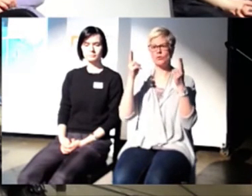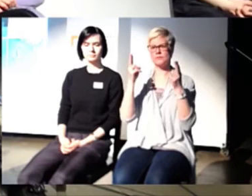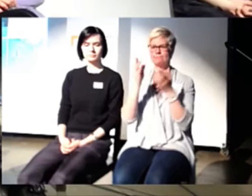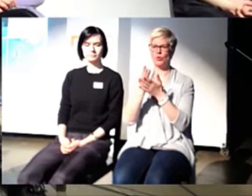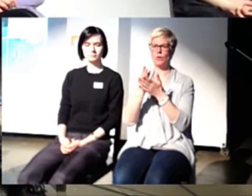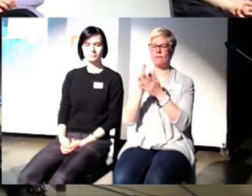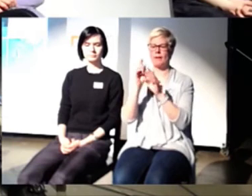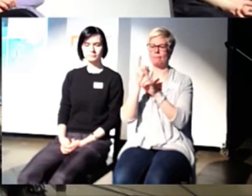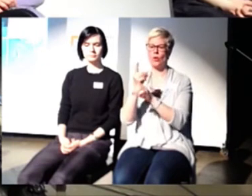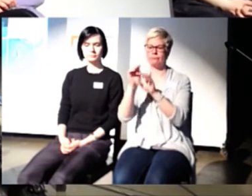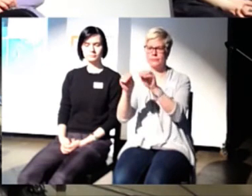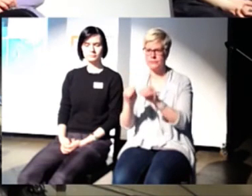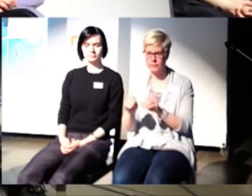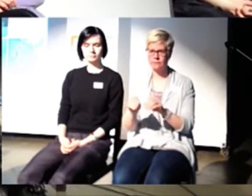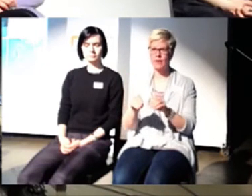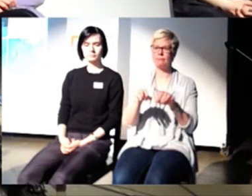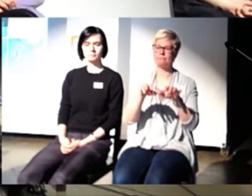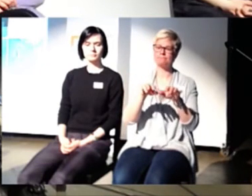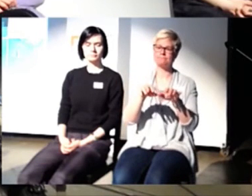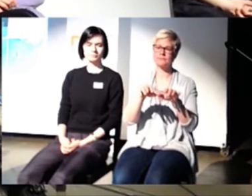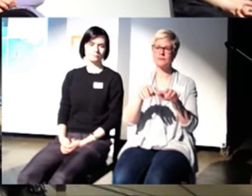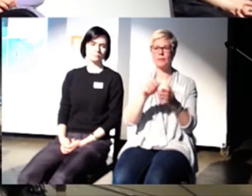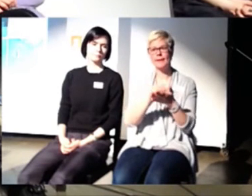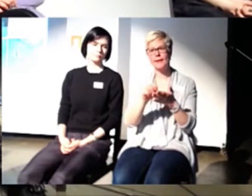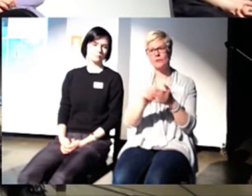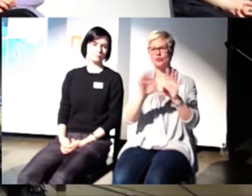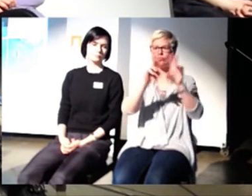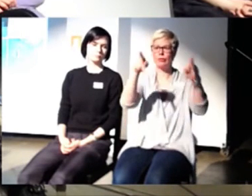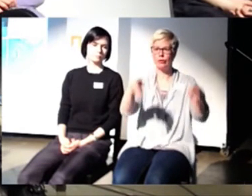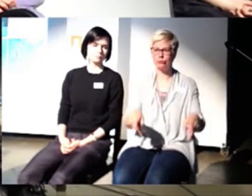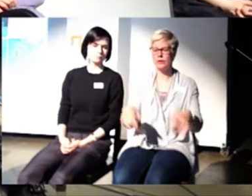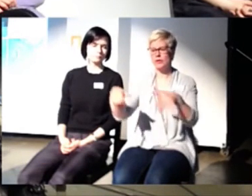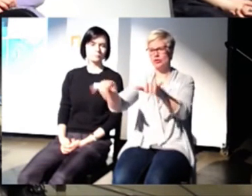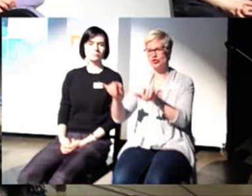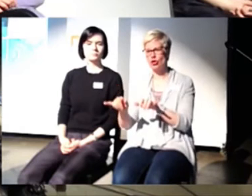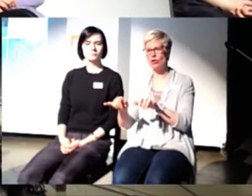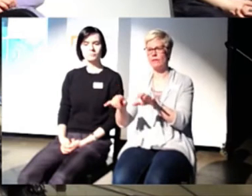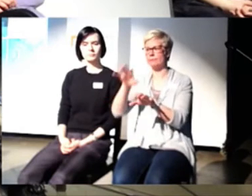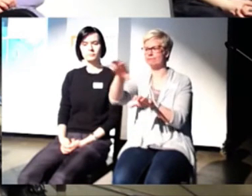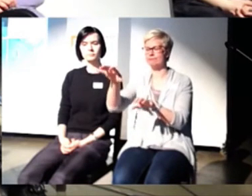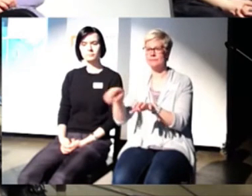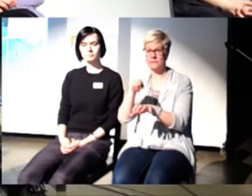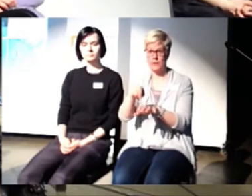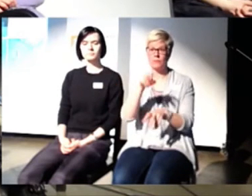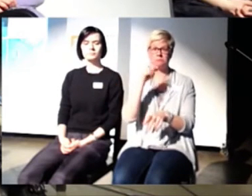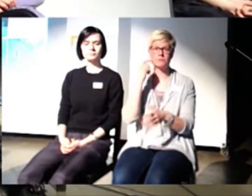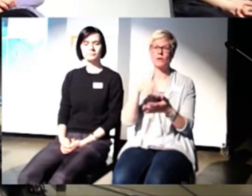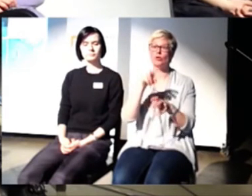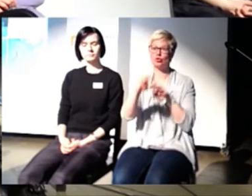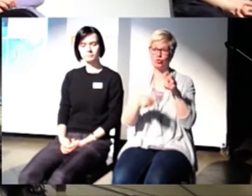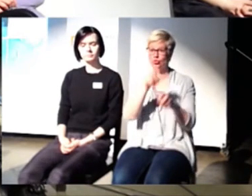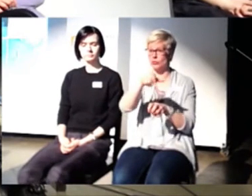kirjoituspöydä ja sohvaryhmä, ja siellä tutkijat ennen kaikkea voivat työskentellä.